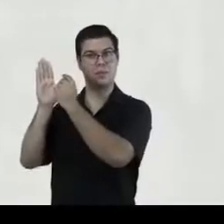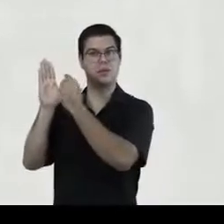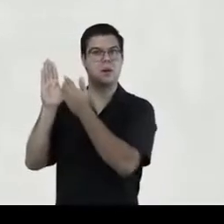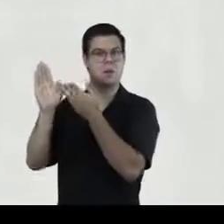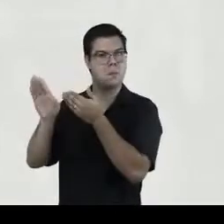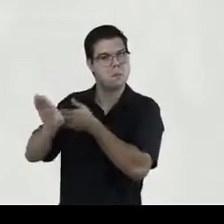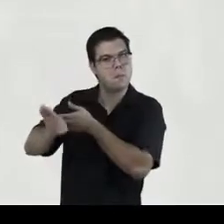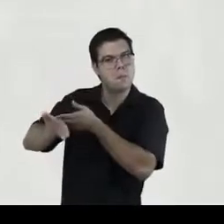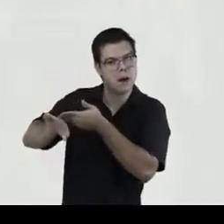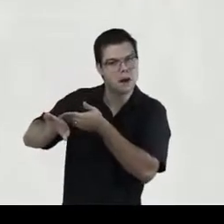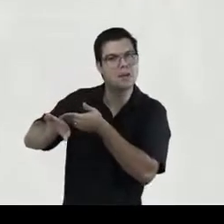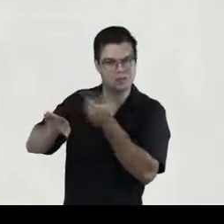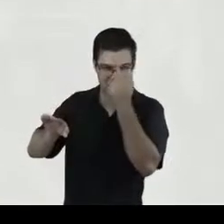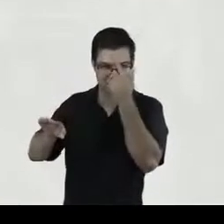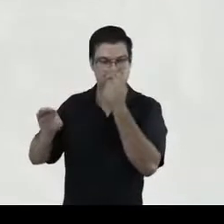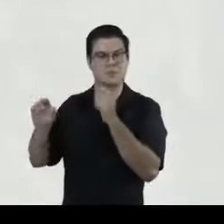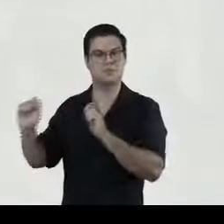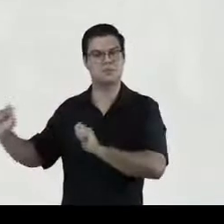suivante.